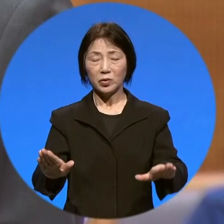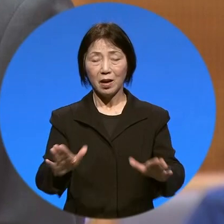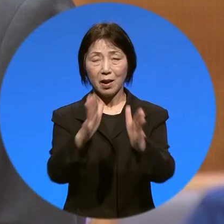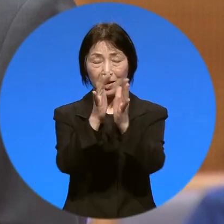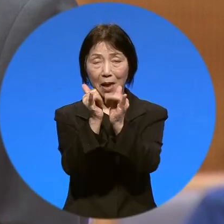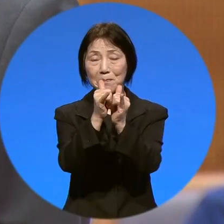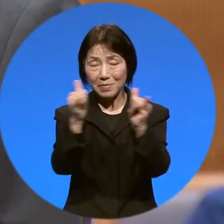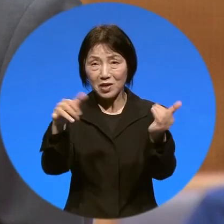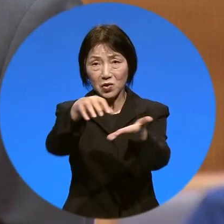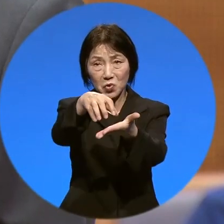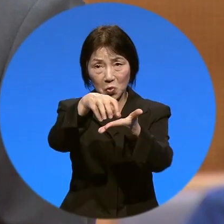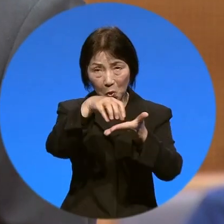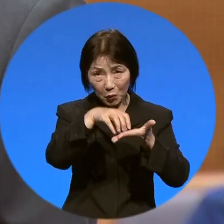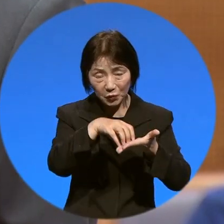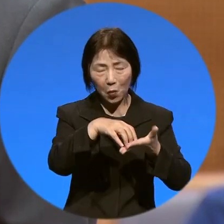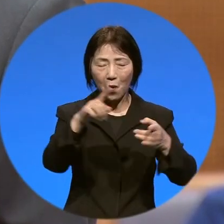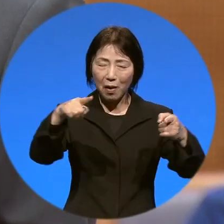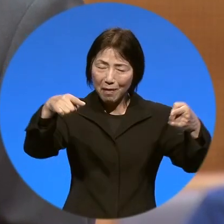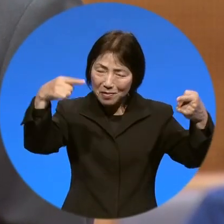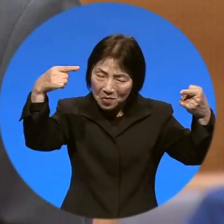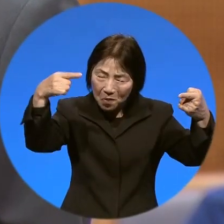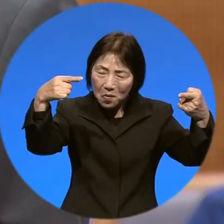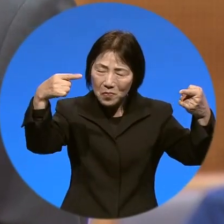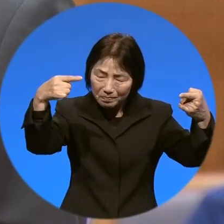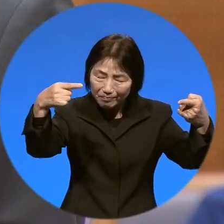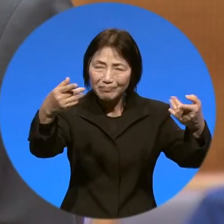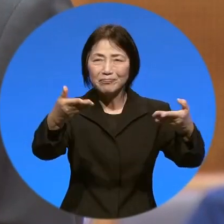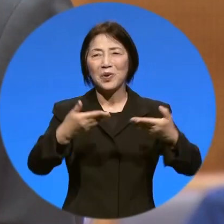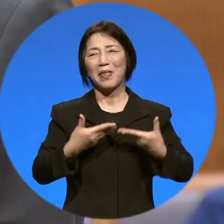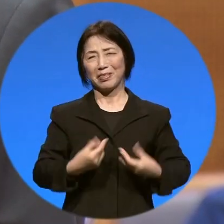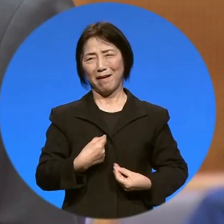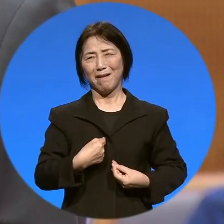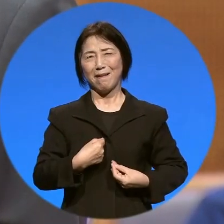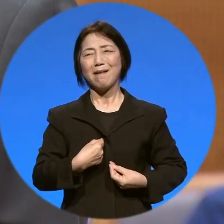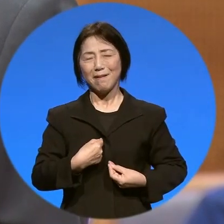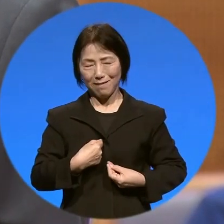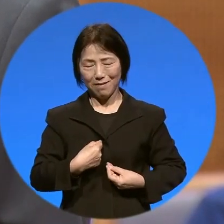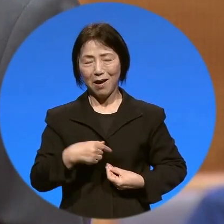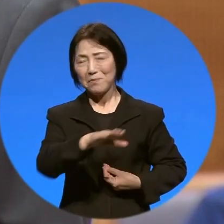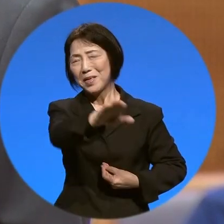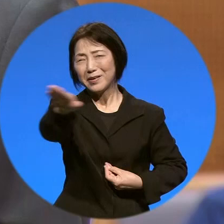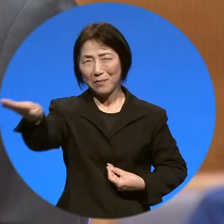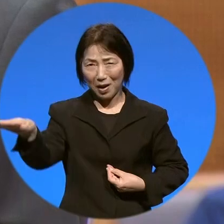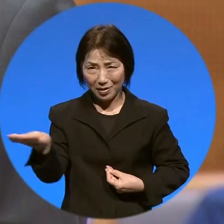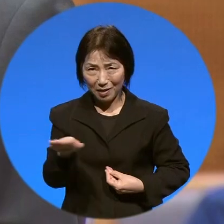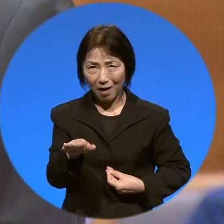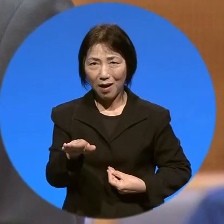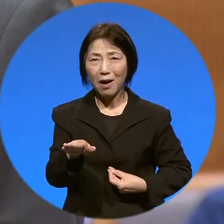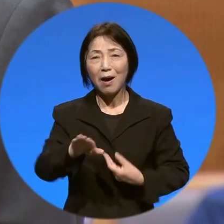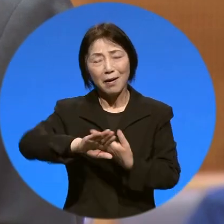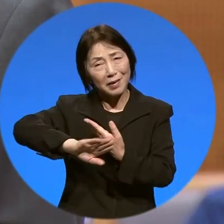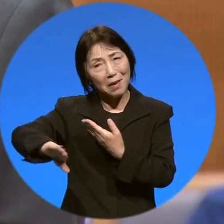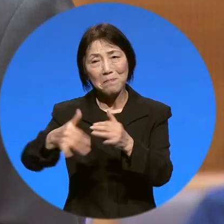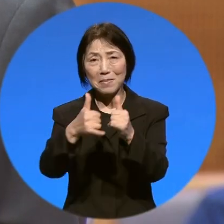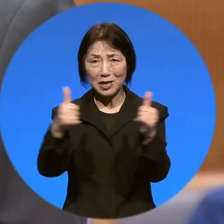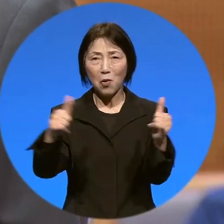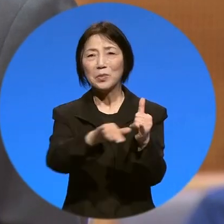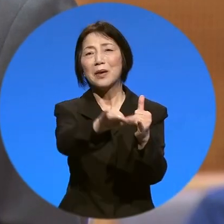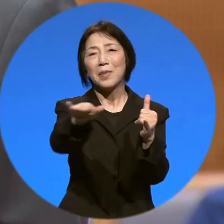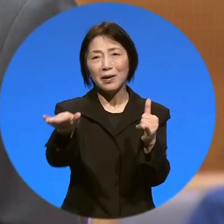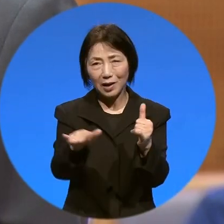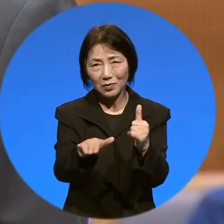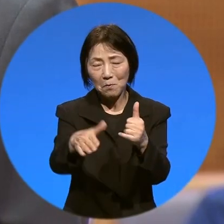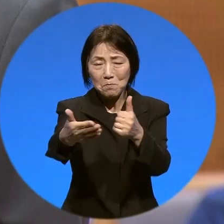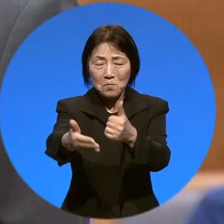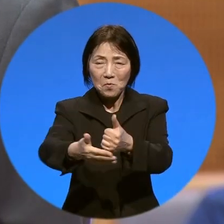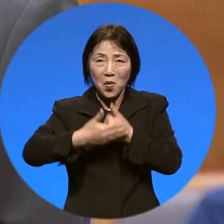表彰というこのような栄誉を得ましたことは、ひとえに皆様方をはじめ県民の方々のご厚